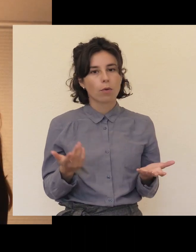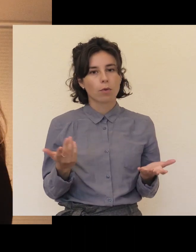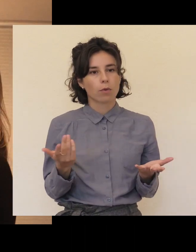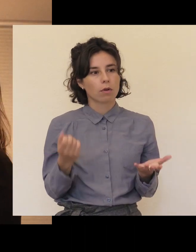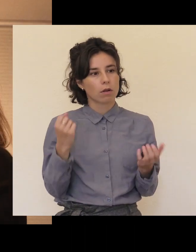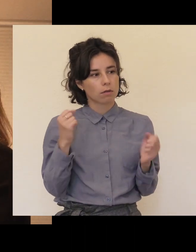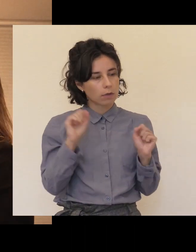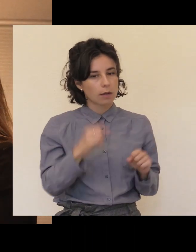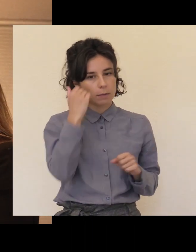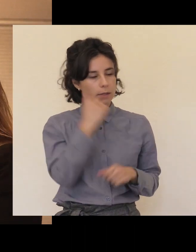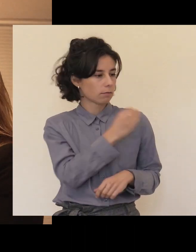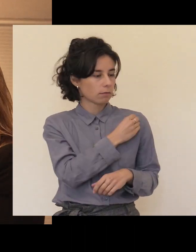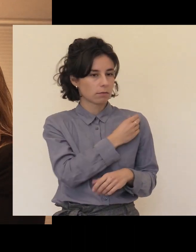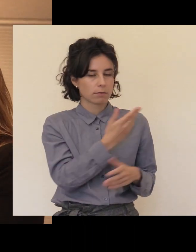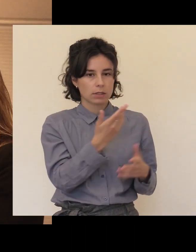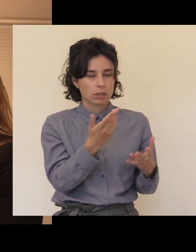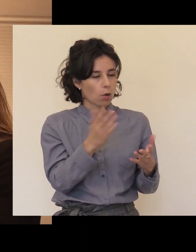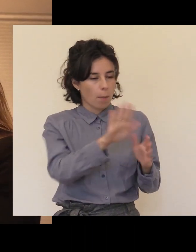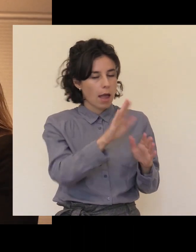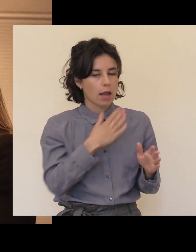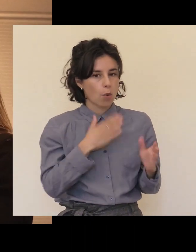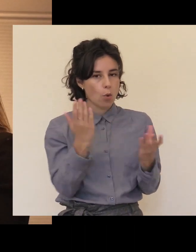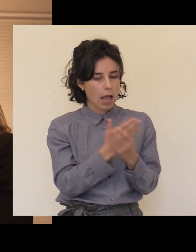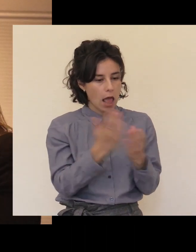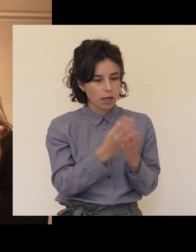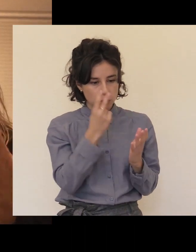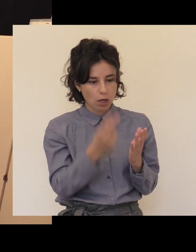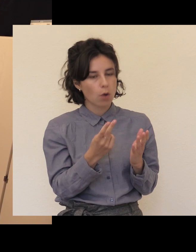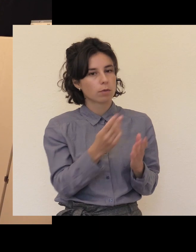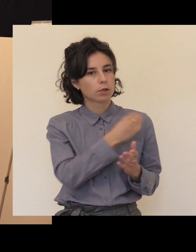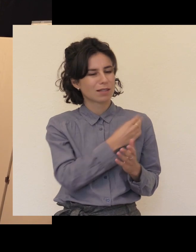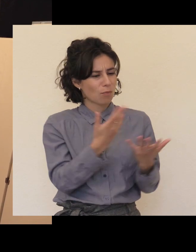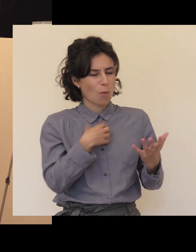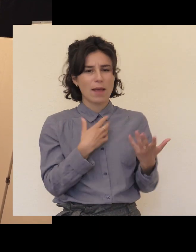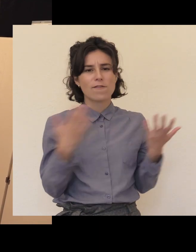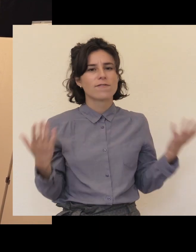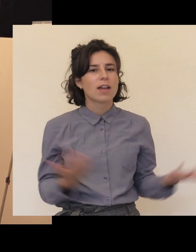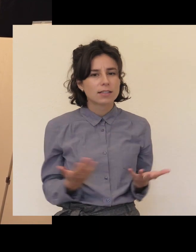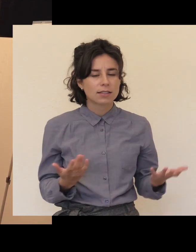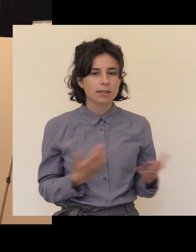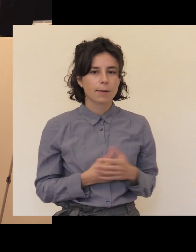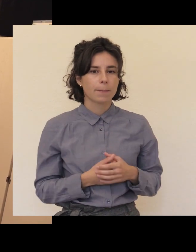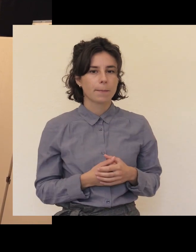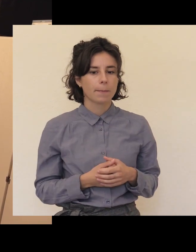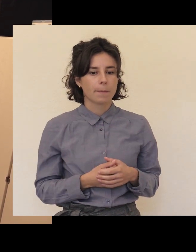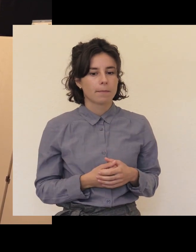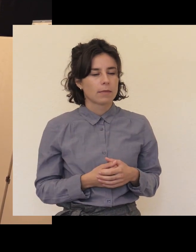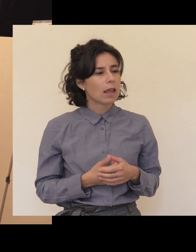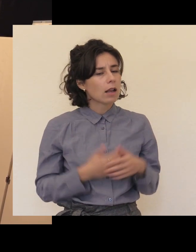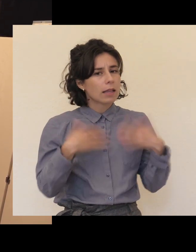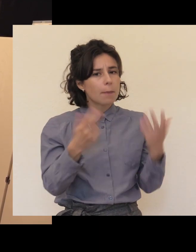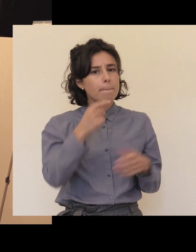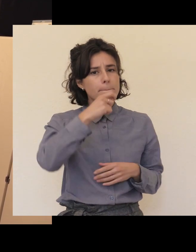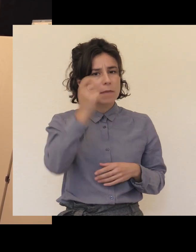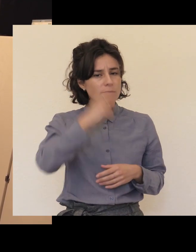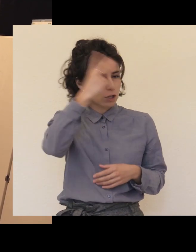einfach sagen und in meine Unterlagen gucken, in meine Akten gucken und sagen, was da das Problem ist? Ja, da liegt ein Missverständnis vor.